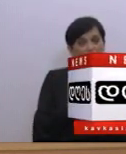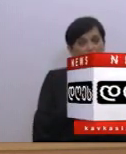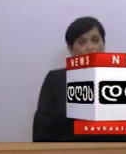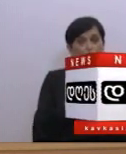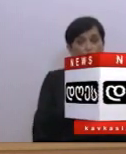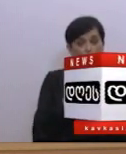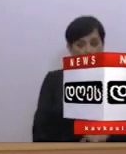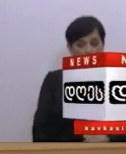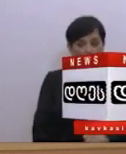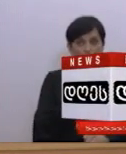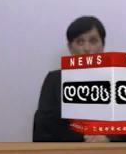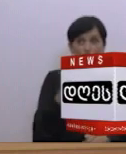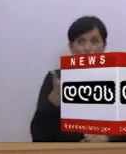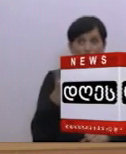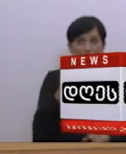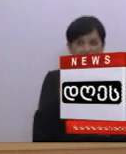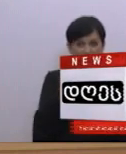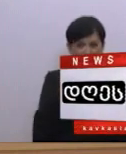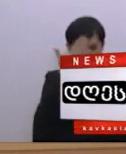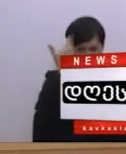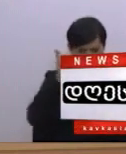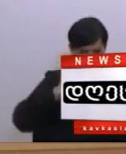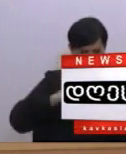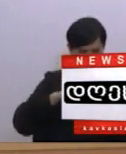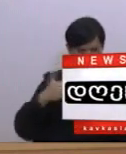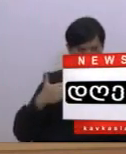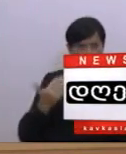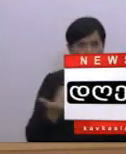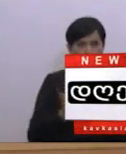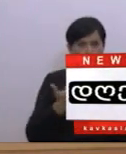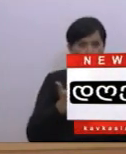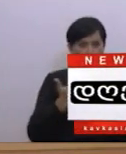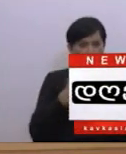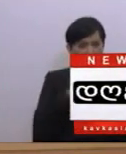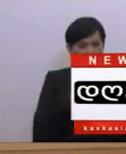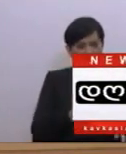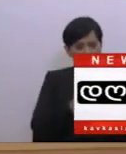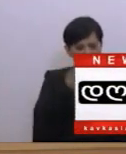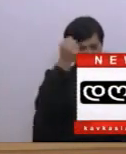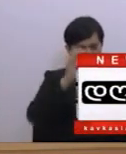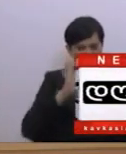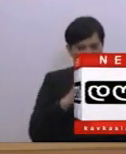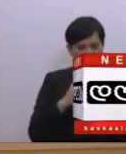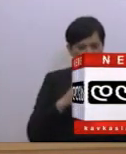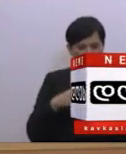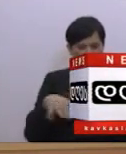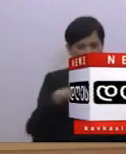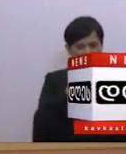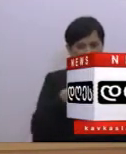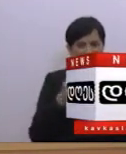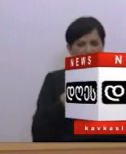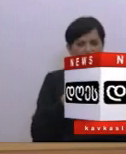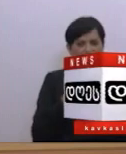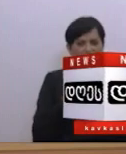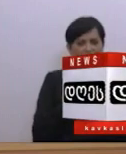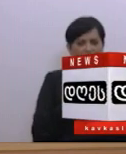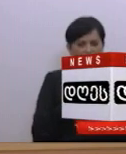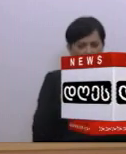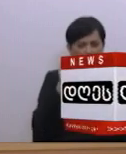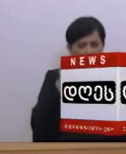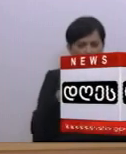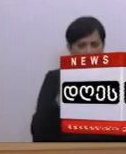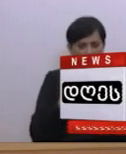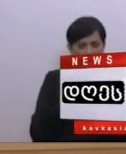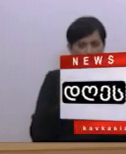ჩვენ დანაწევრებული ბავშვები ცოცხლად დამარხული არ მოგყავდეს მიწიდან. Რისი გაკეთება შეიძლებოდა